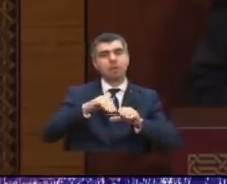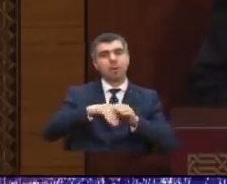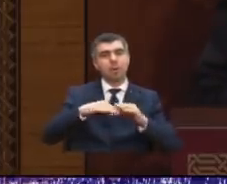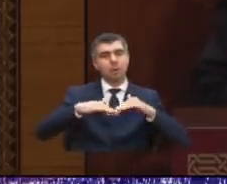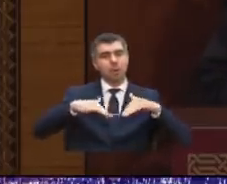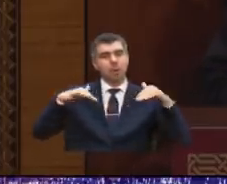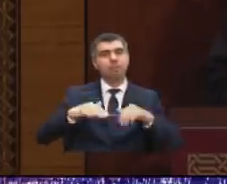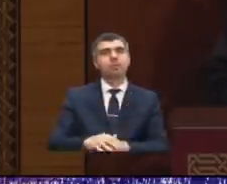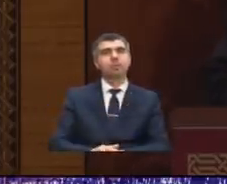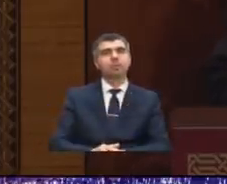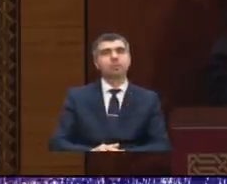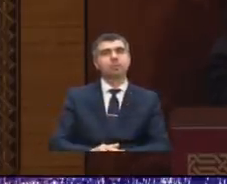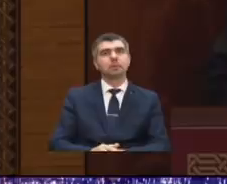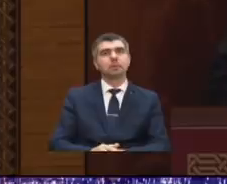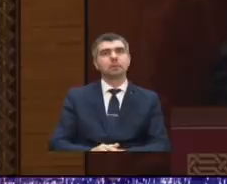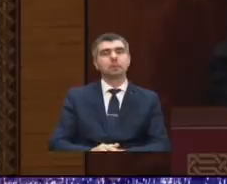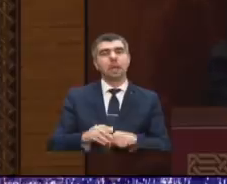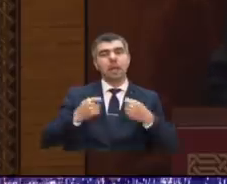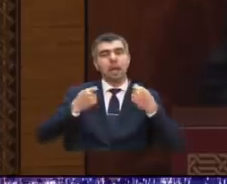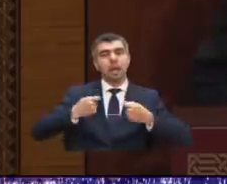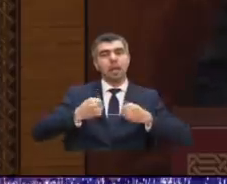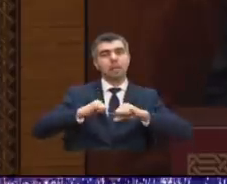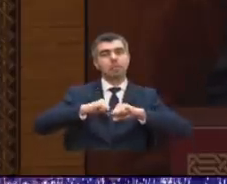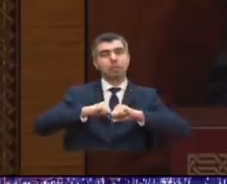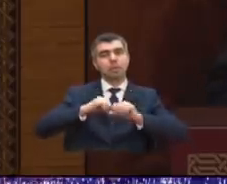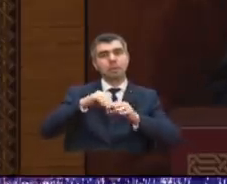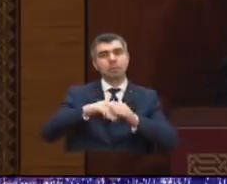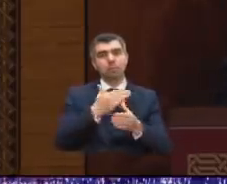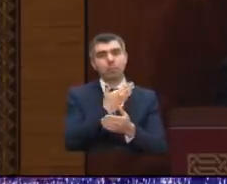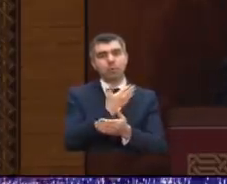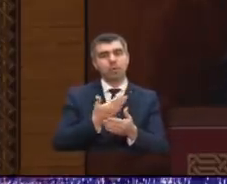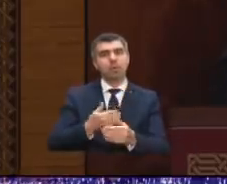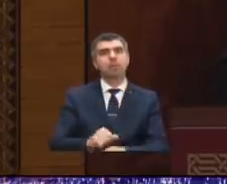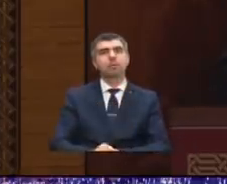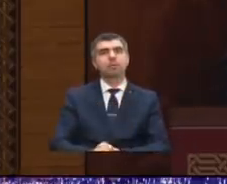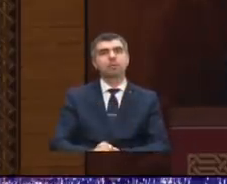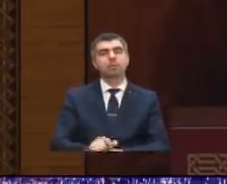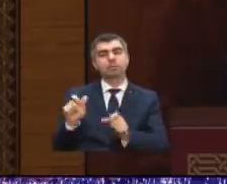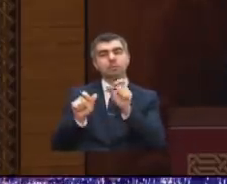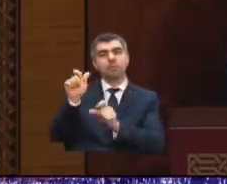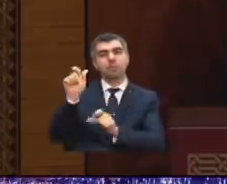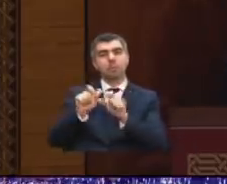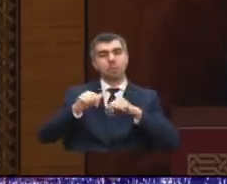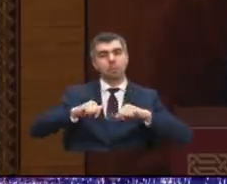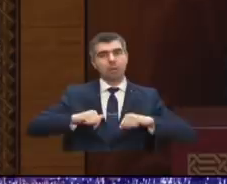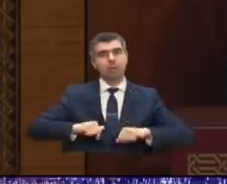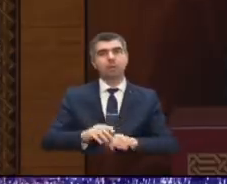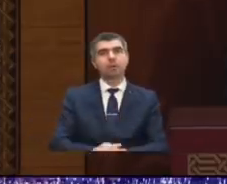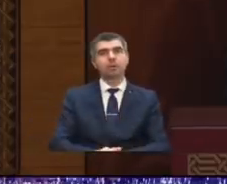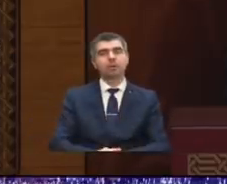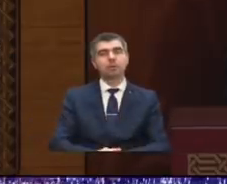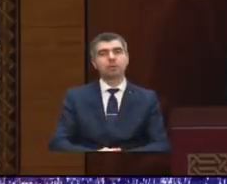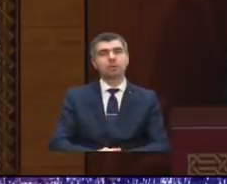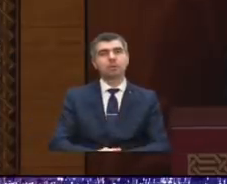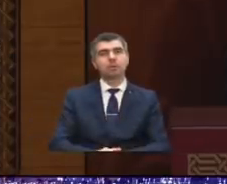الناس اللي أمنوا الفلاحة ديالهم تمكنوا الآن يسترجعوا هذاك التأمين، وهذا كيخليهم في وضعية